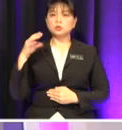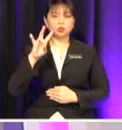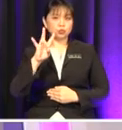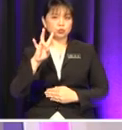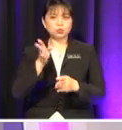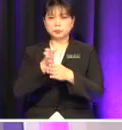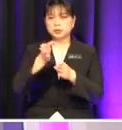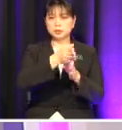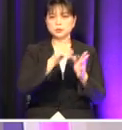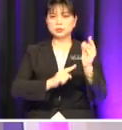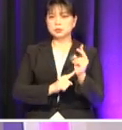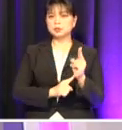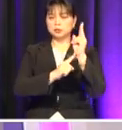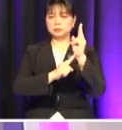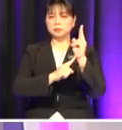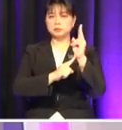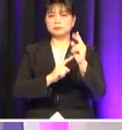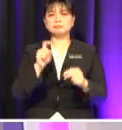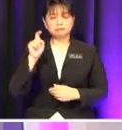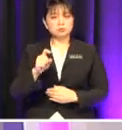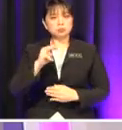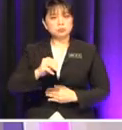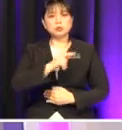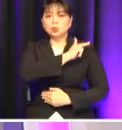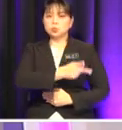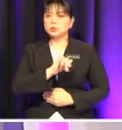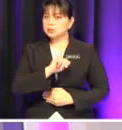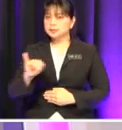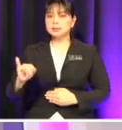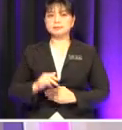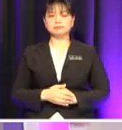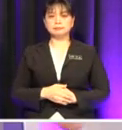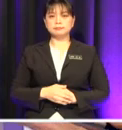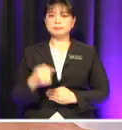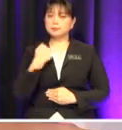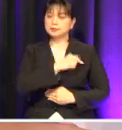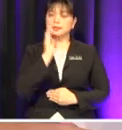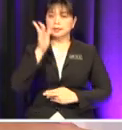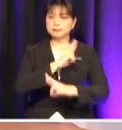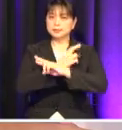kuasai sebelum menghadapi perusahaan SPM yang bakal tiba tak lama lagi